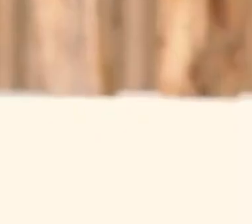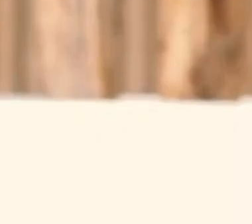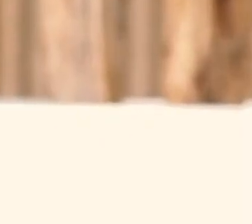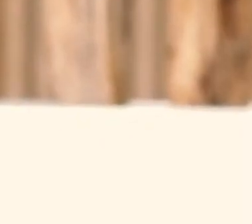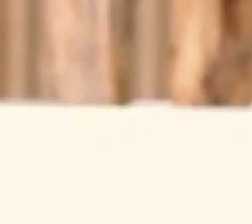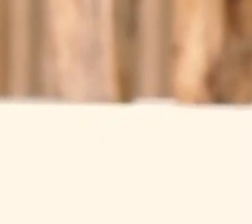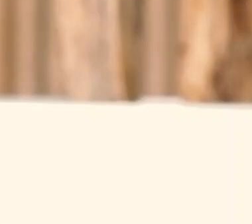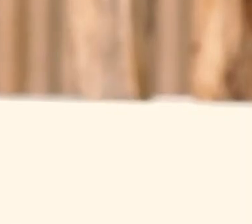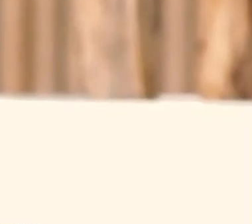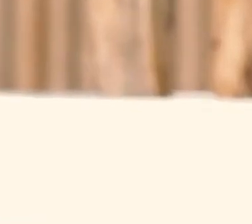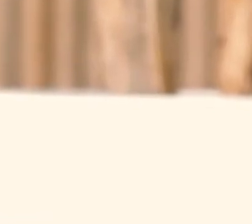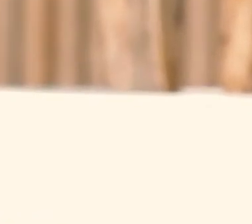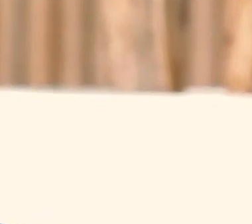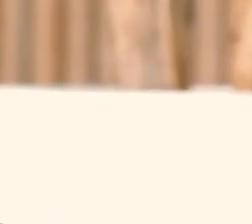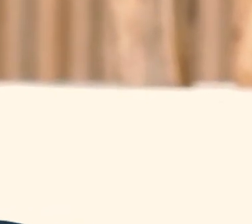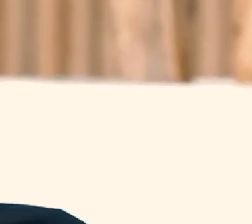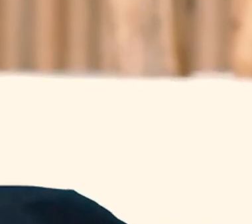vachabva pasi rese,